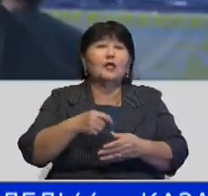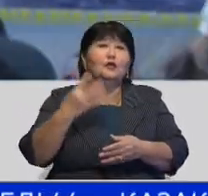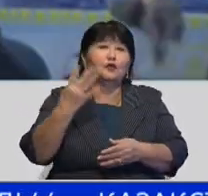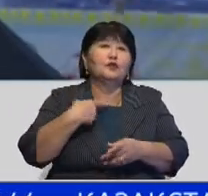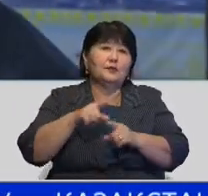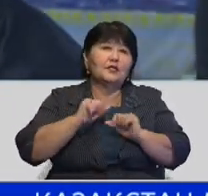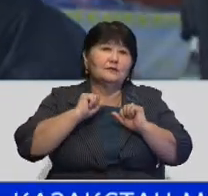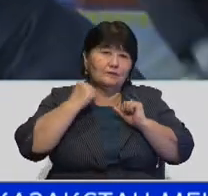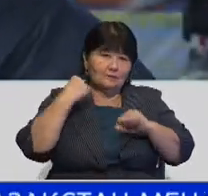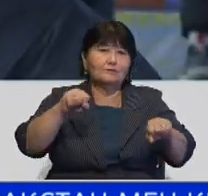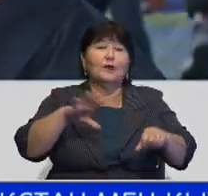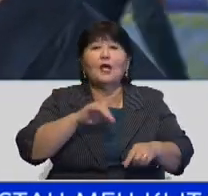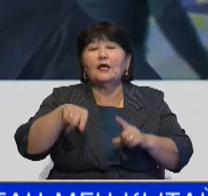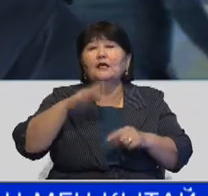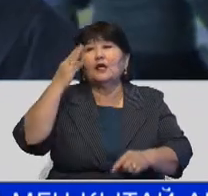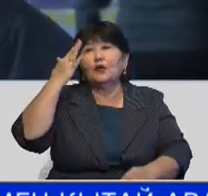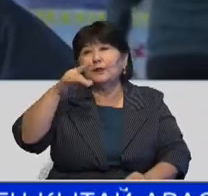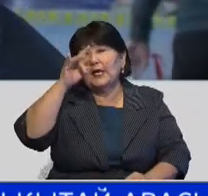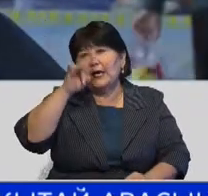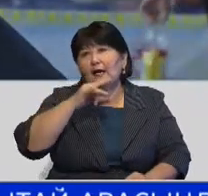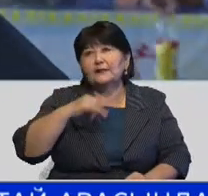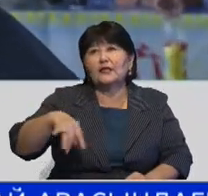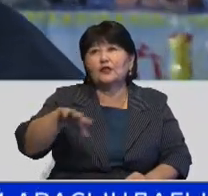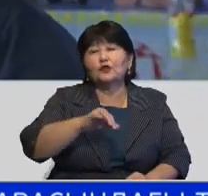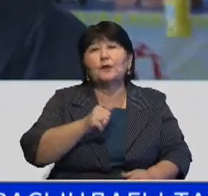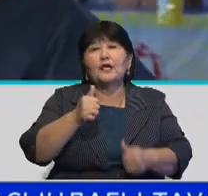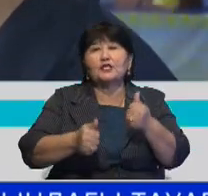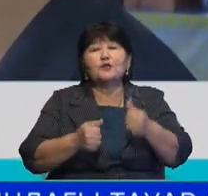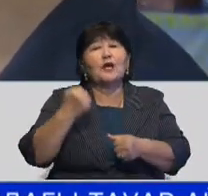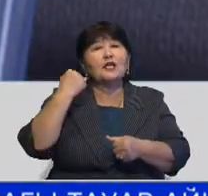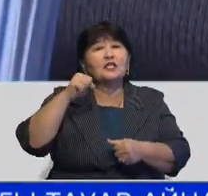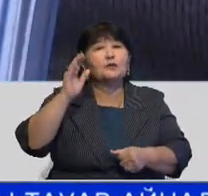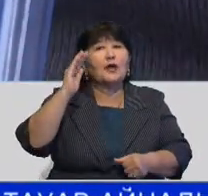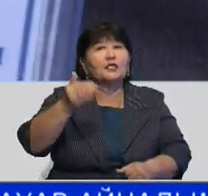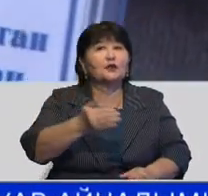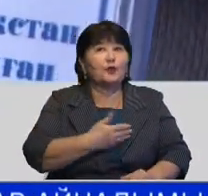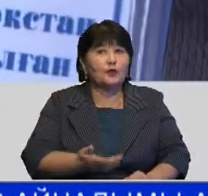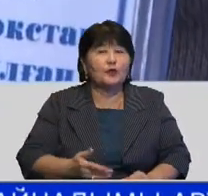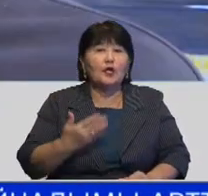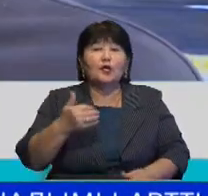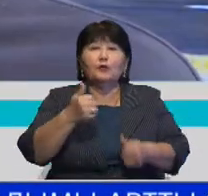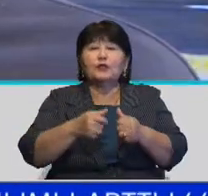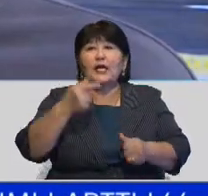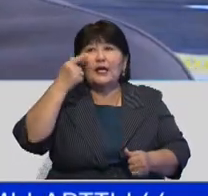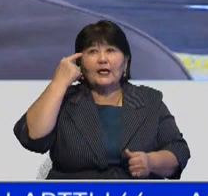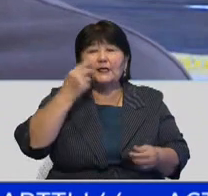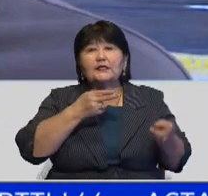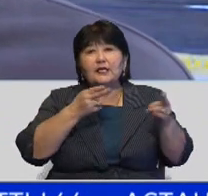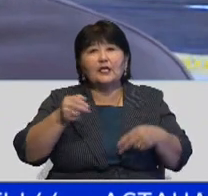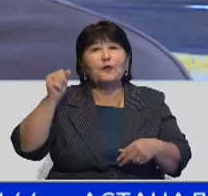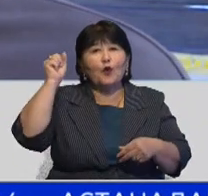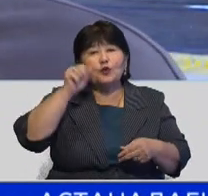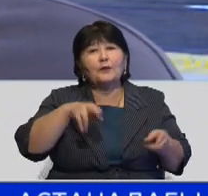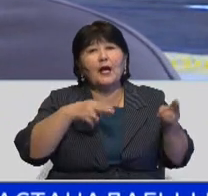жеңімпаз болғанмын. Ең алдағы қойған мақсатым ол Қазақстан Республикасының чемпионатының жеңімпазы болу. Бұл турнирде Қырғызстаннан келіп жатыр, Өзбекстаннан келіп